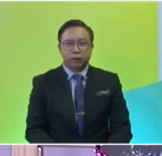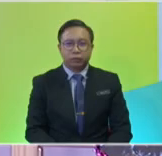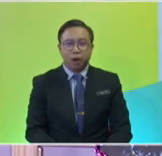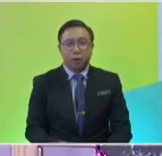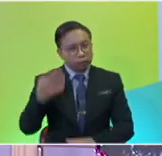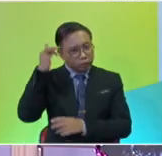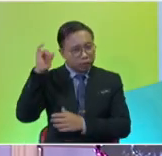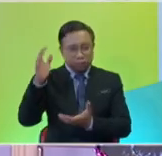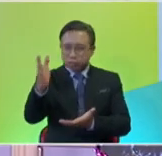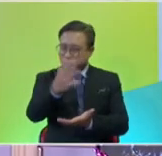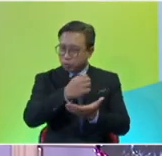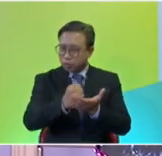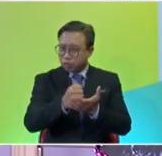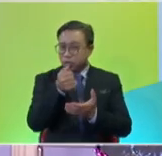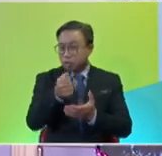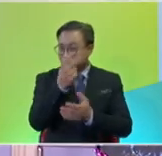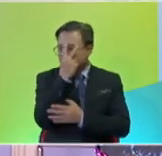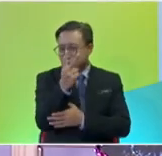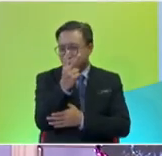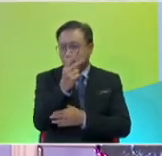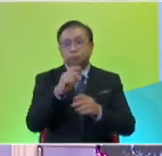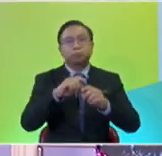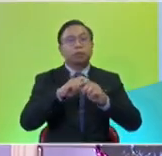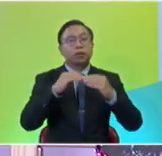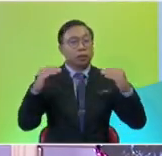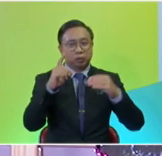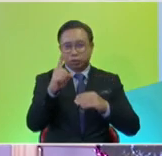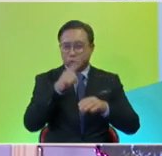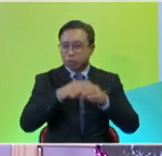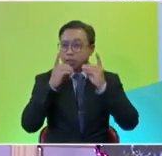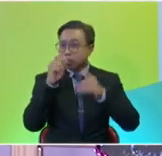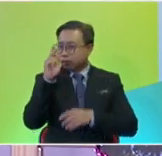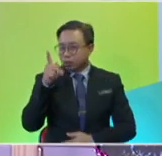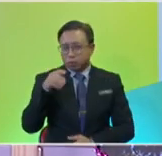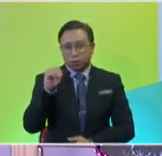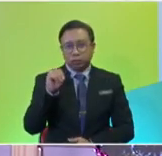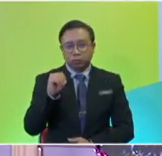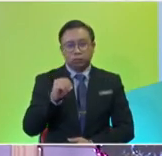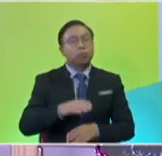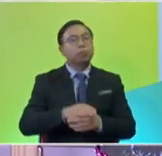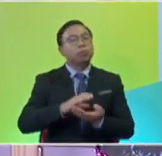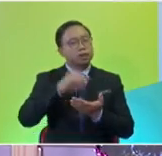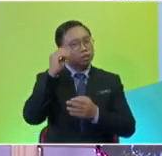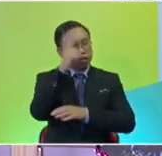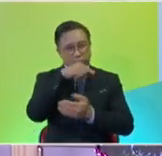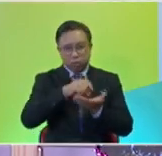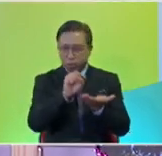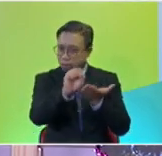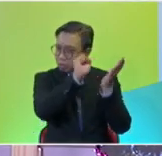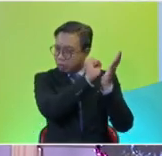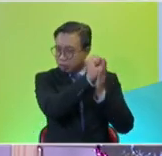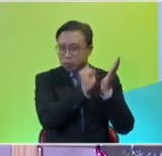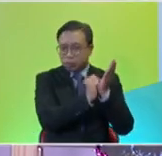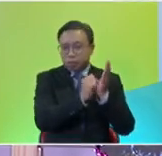Hai semua anda sedang menonton Vlog tahap 1 di di Net TV KPM mata pelajaran kita pada hari ini adalah